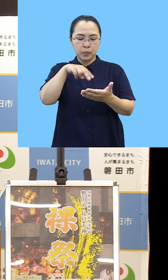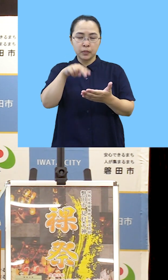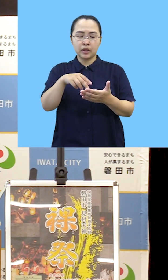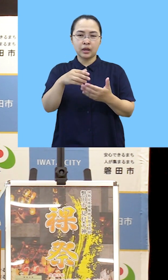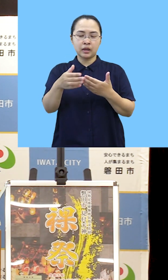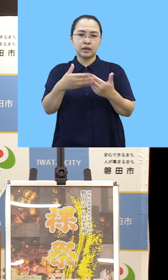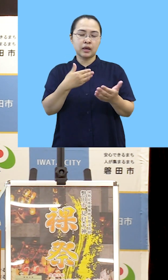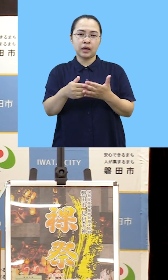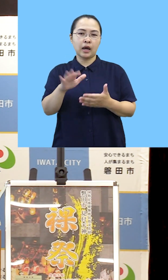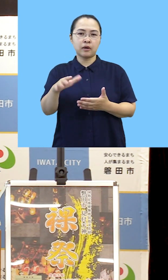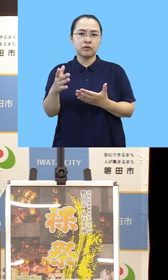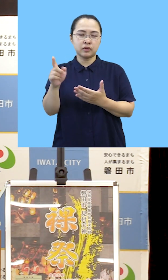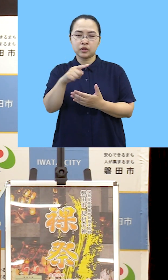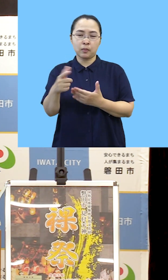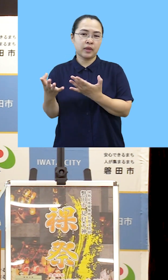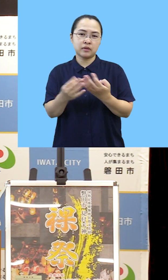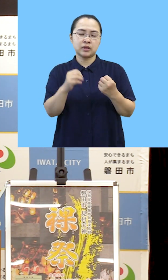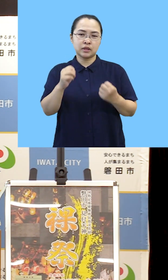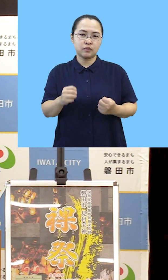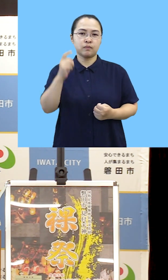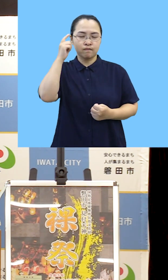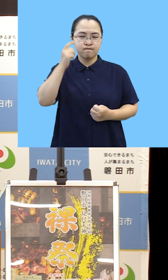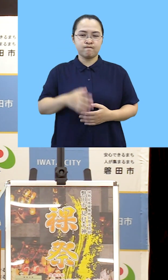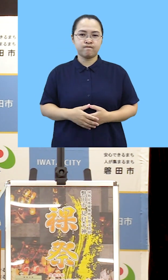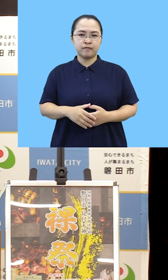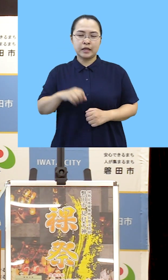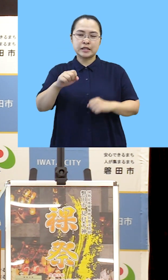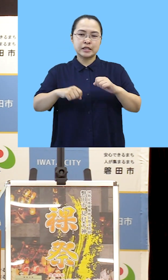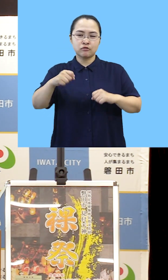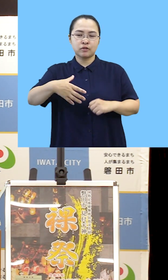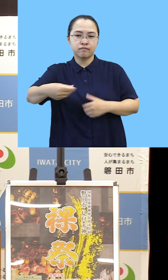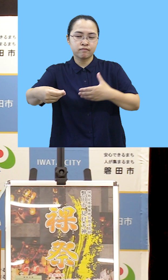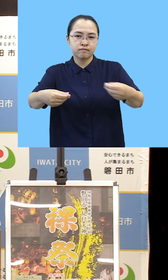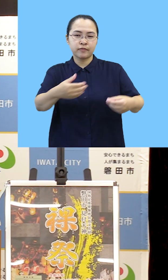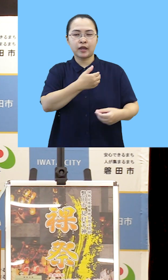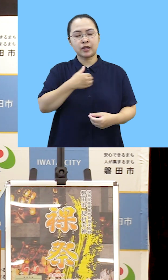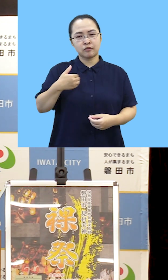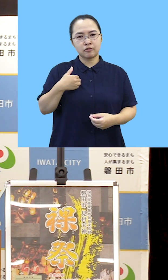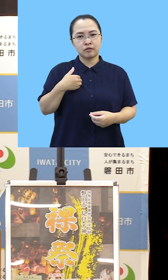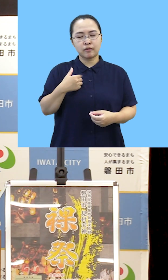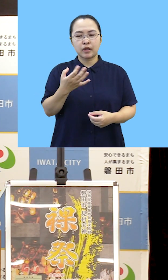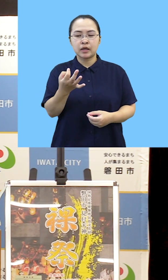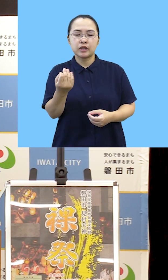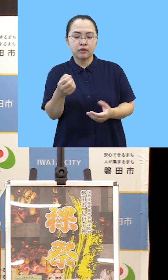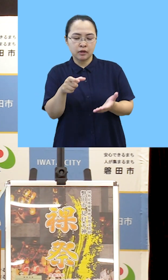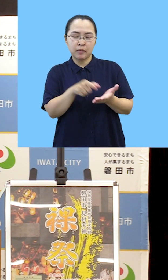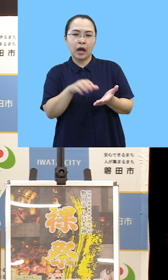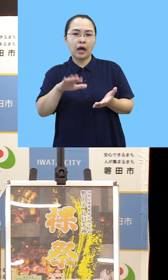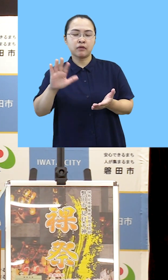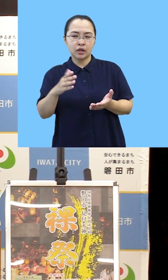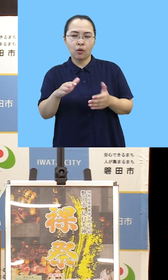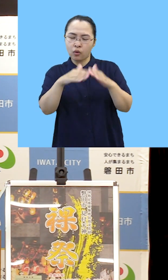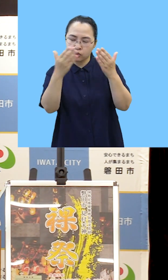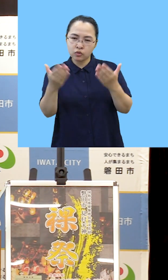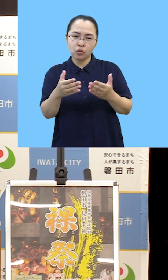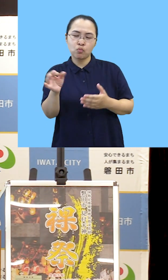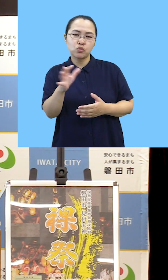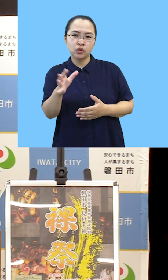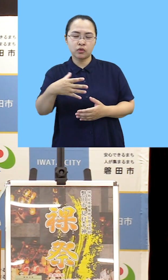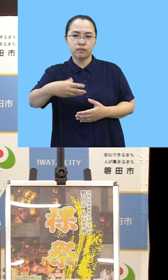方もいらっしゃるかもしれないんですけれども、フリーペーパーに、ちょっと値段も書いてあるんですが、ほぼほぼフリーペーパー扱いになっておりま